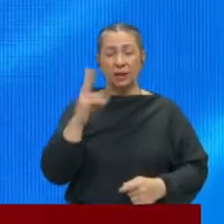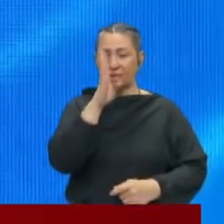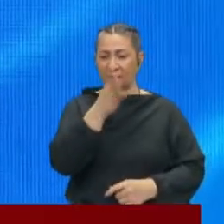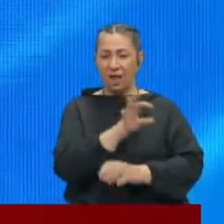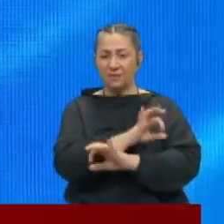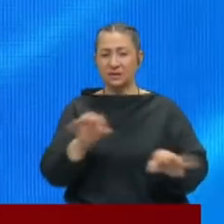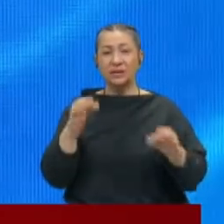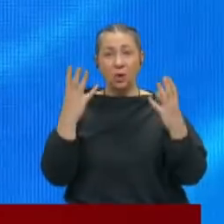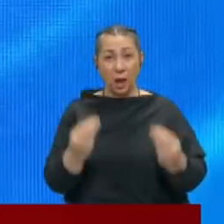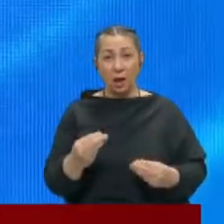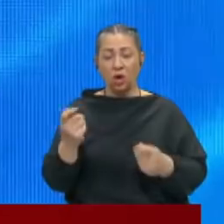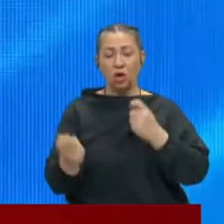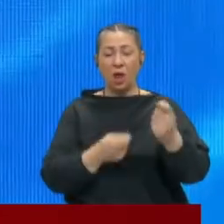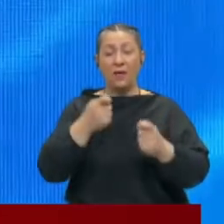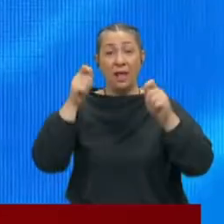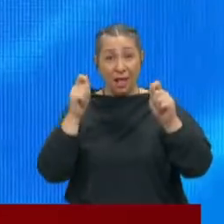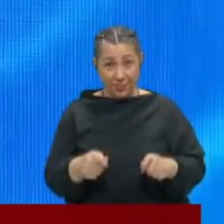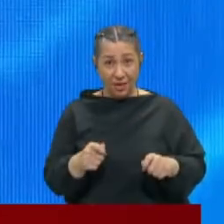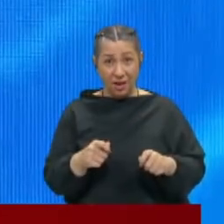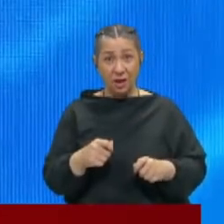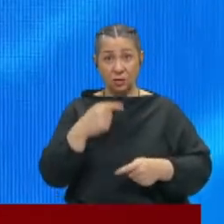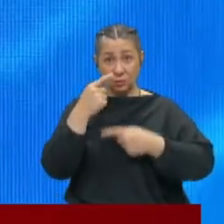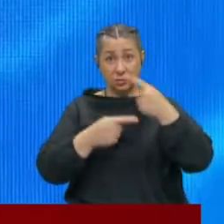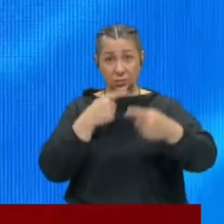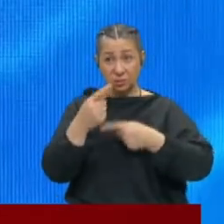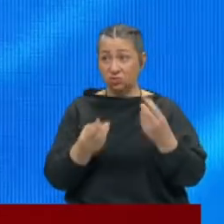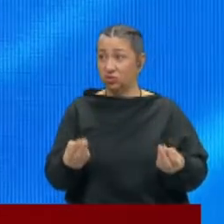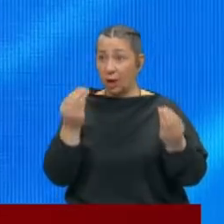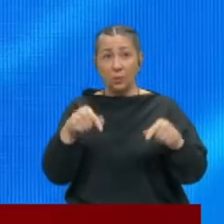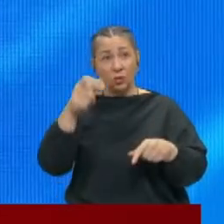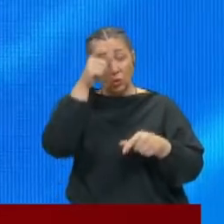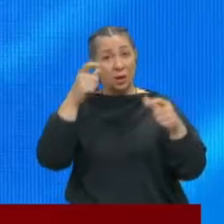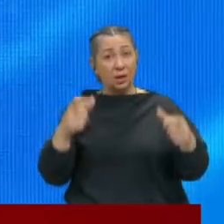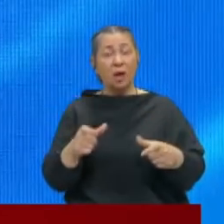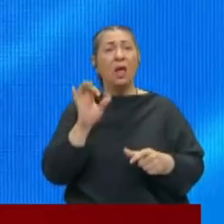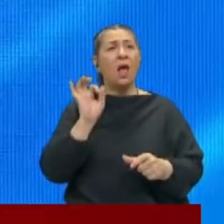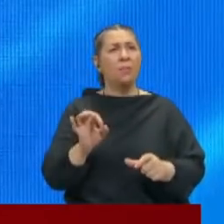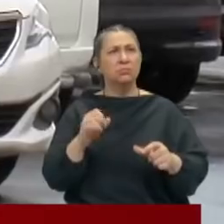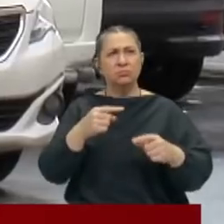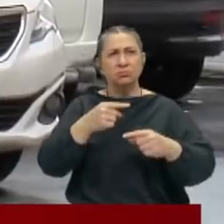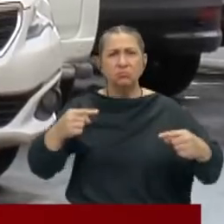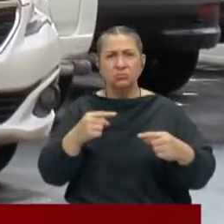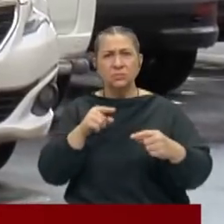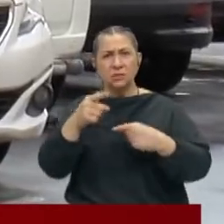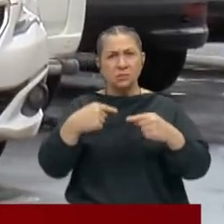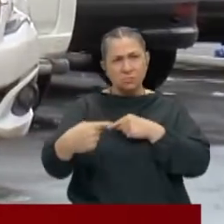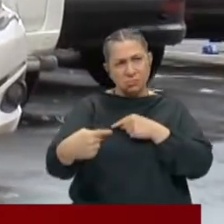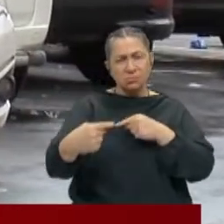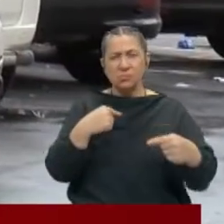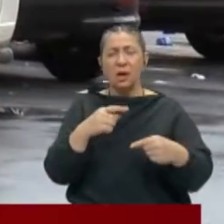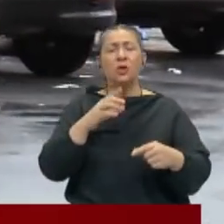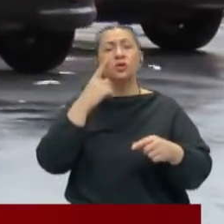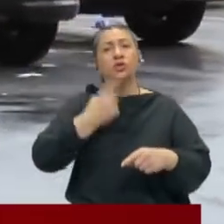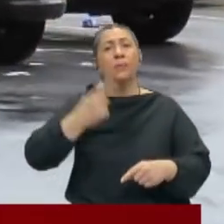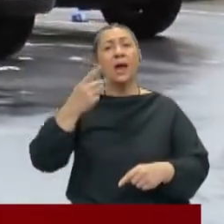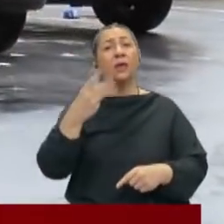tarafsız bir şekilde görevini yaptığını iddia edebilen çıkar mı ya bugünkü Türkiye'de? Sürekli kutuplaştırıyor. Cumhurbaşkanı Erdoğan'a hakaret